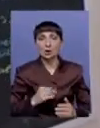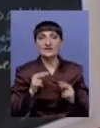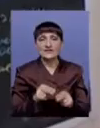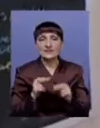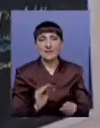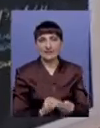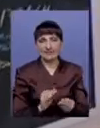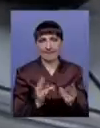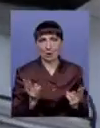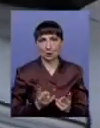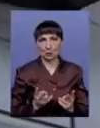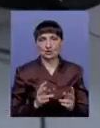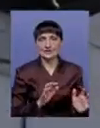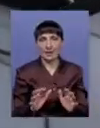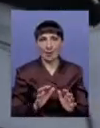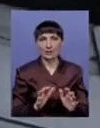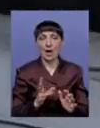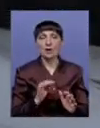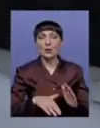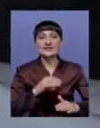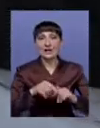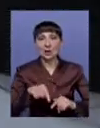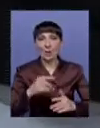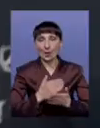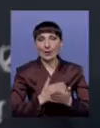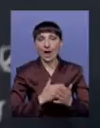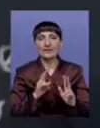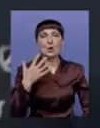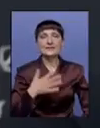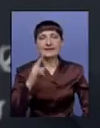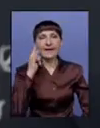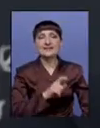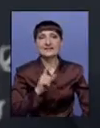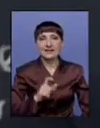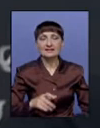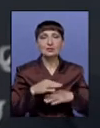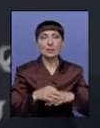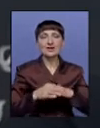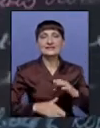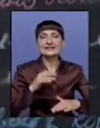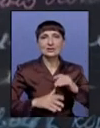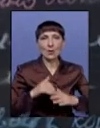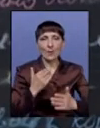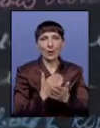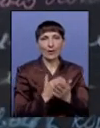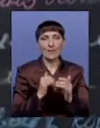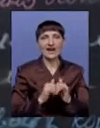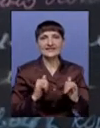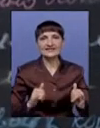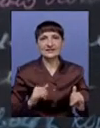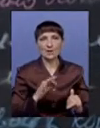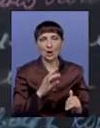требовала постоянного внимания и заботы. Но пройдя стажировку программы развития ООН, смогла освоить новую профессию и, более того,